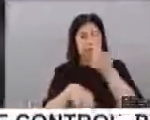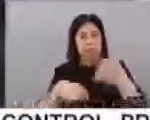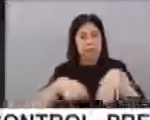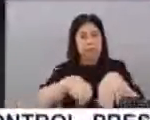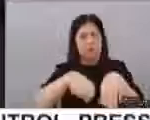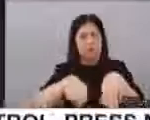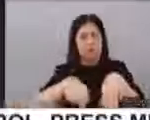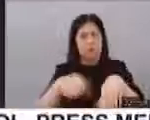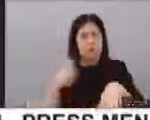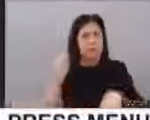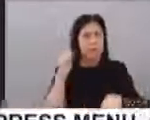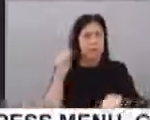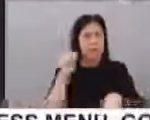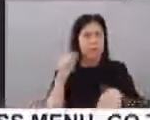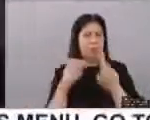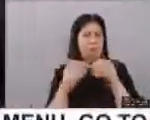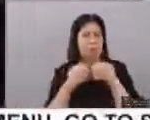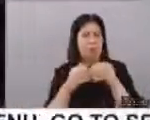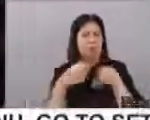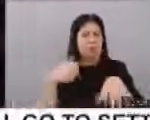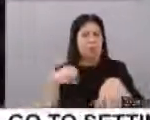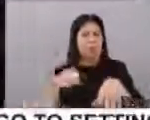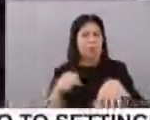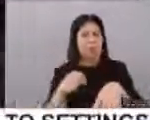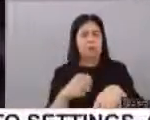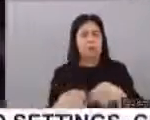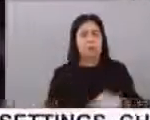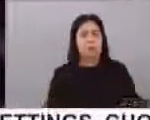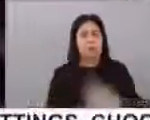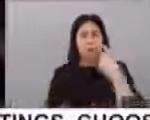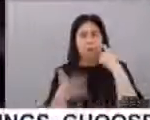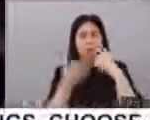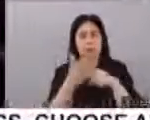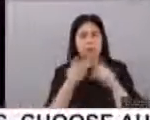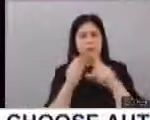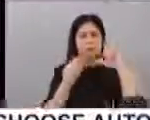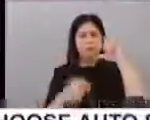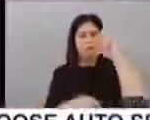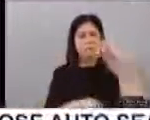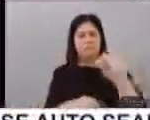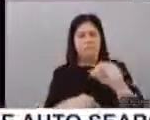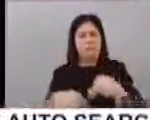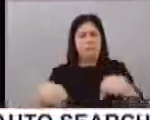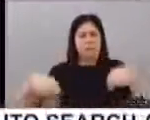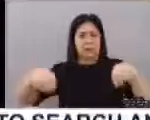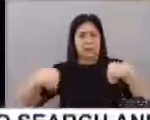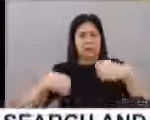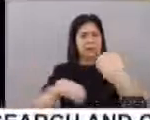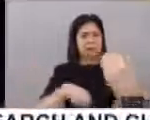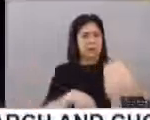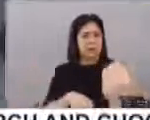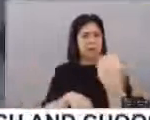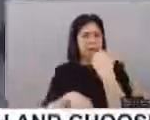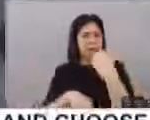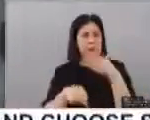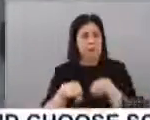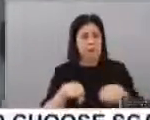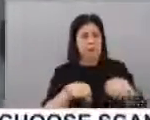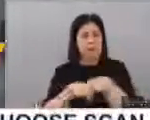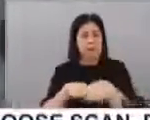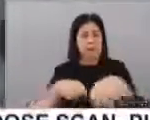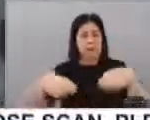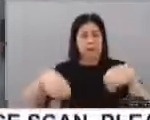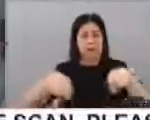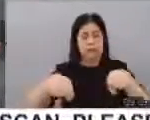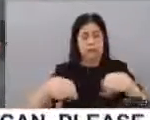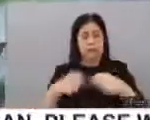na sakay ng kulong-kulong, kabilang ang isang 9 gulang na bata. Nagtamo rin ng injuries ang dalawang angkas ng motorsiklo.